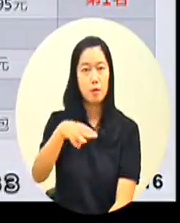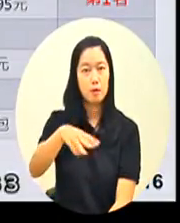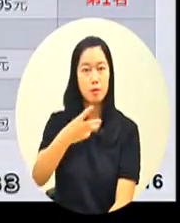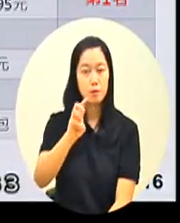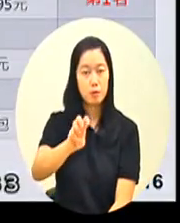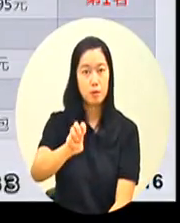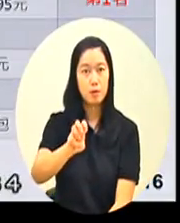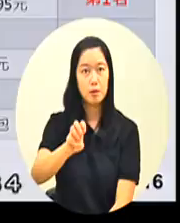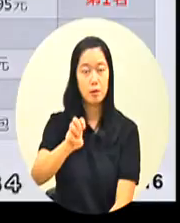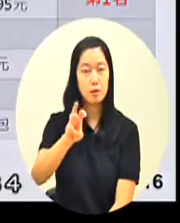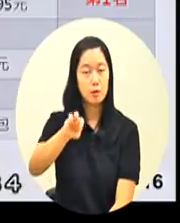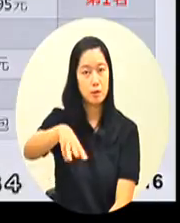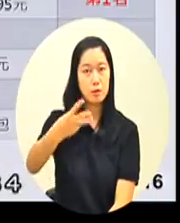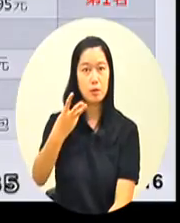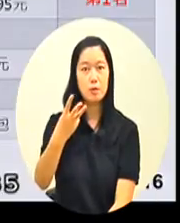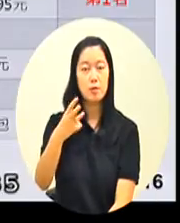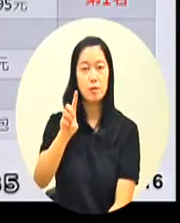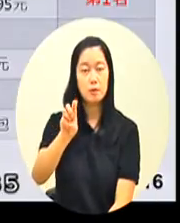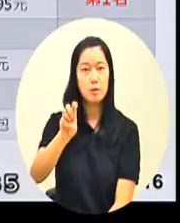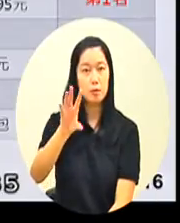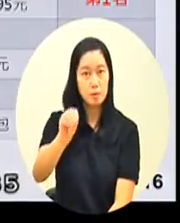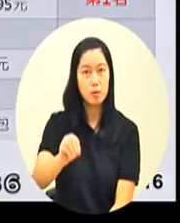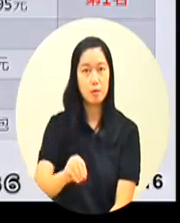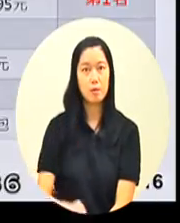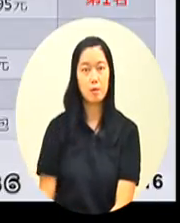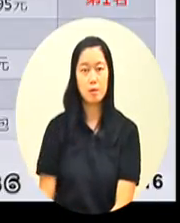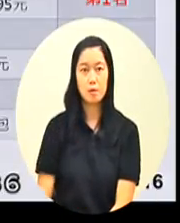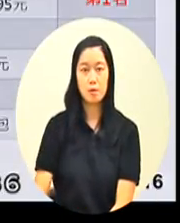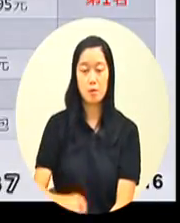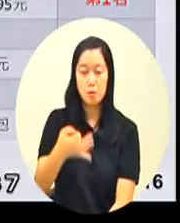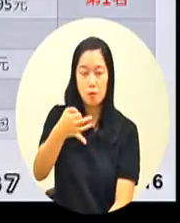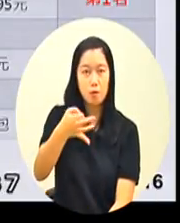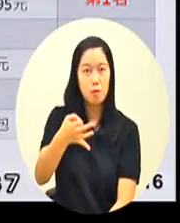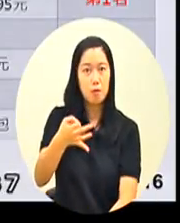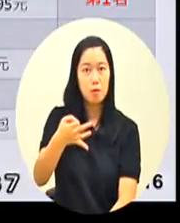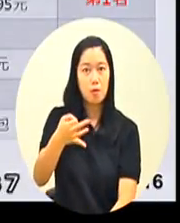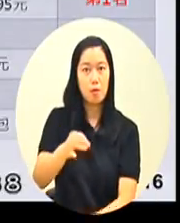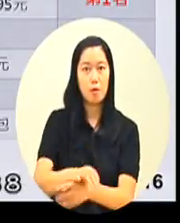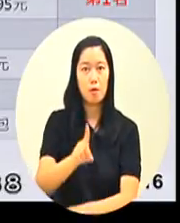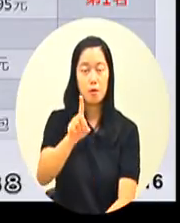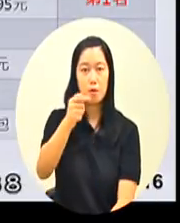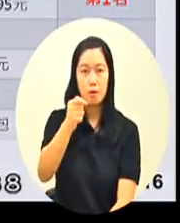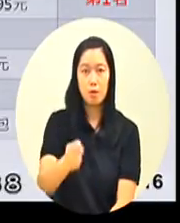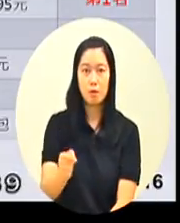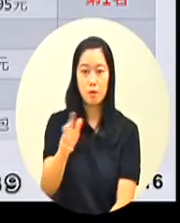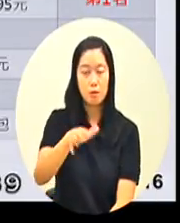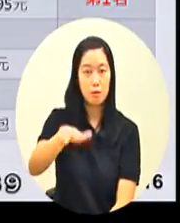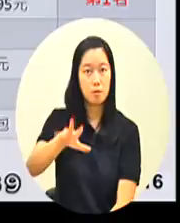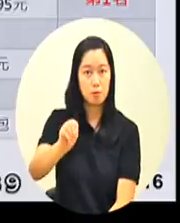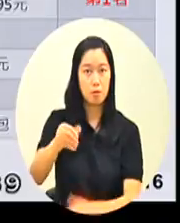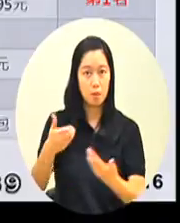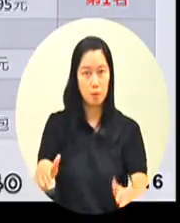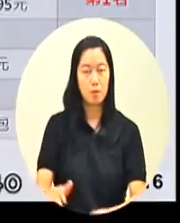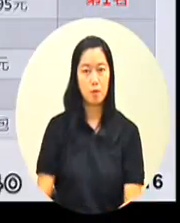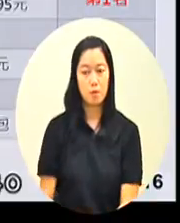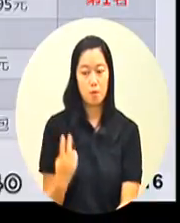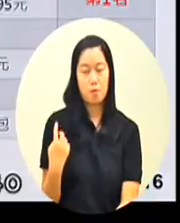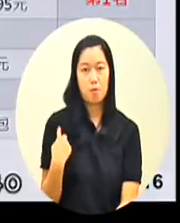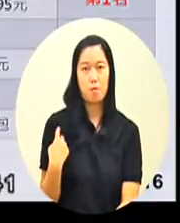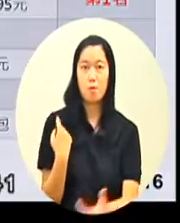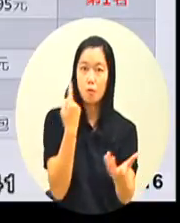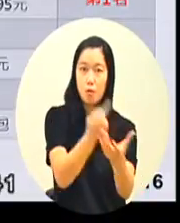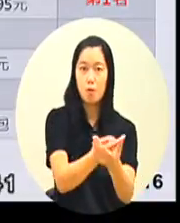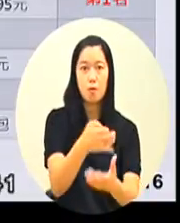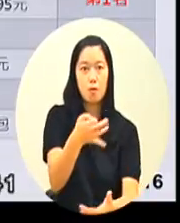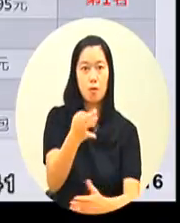多包整个市值是1亿7000多万。那前两天我参加财政部的整